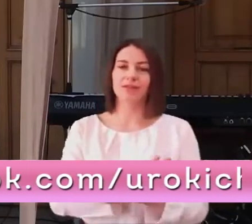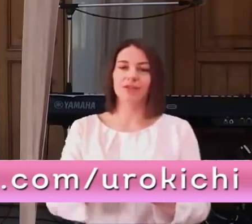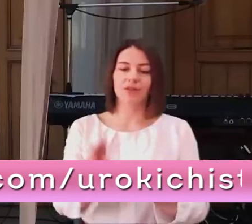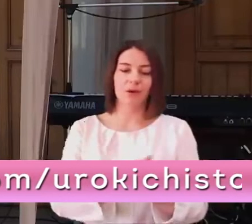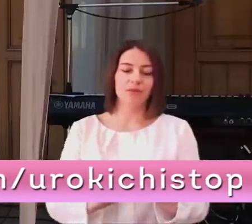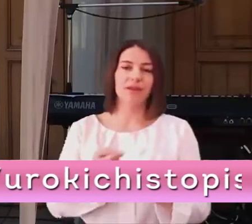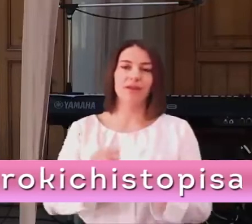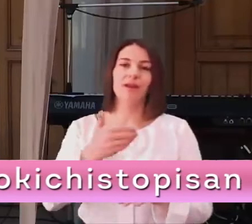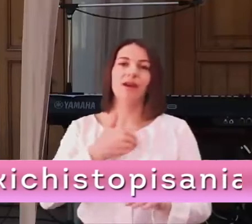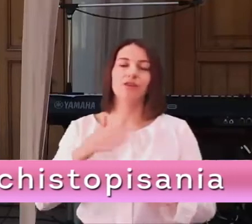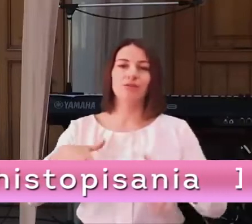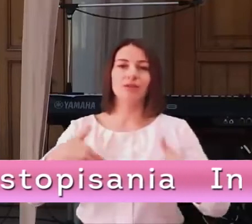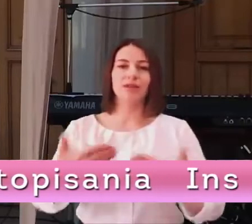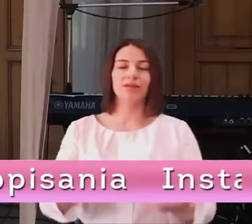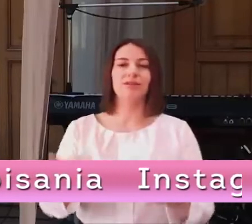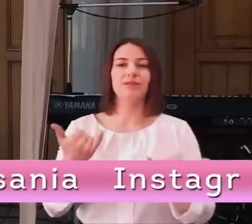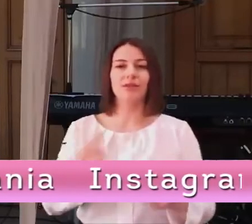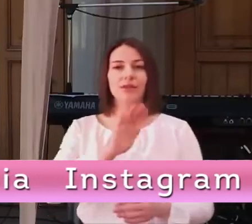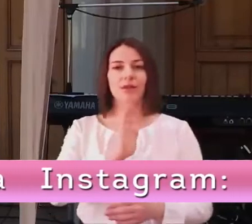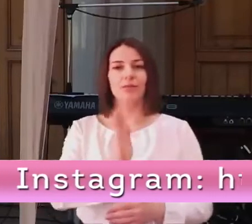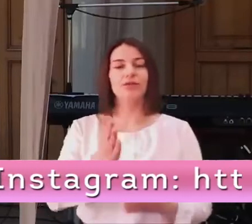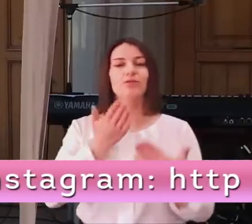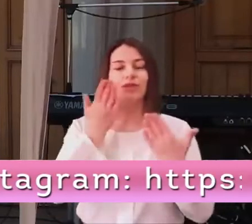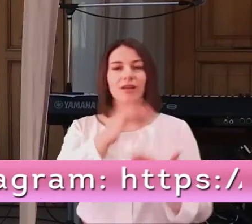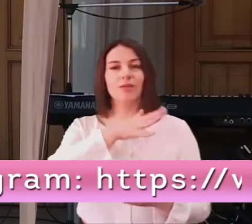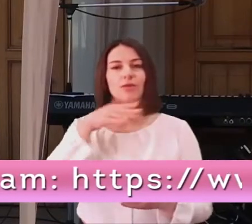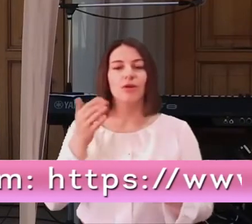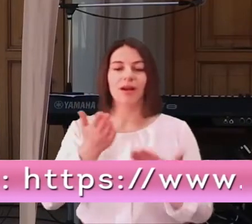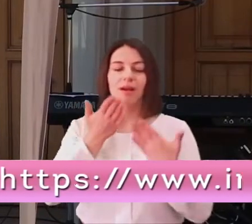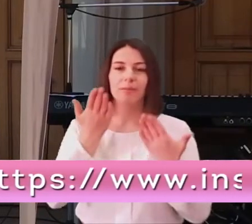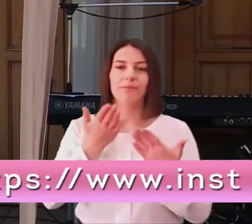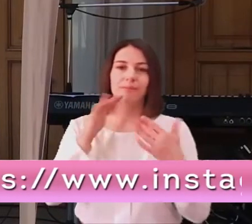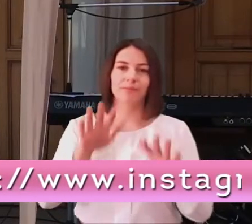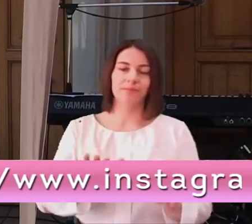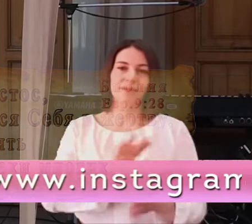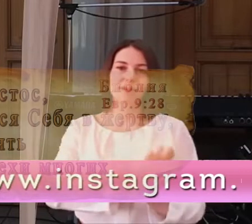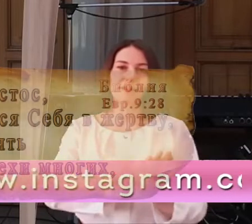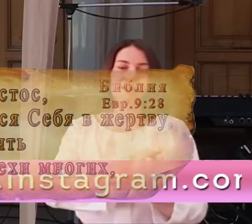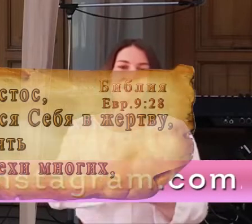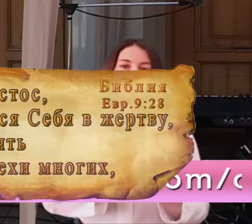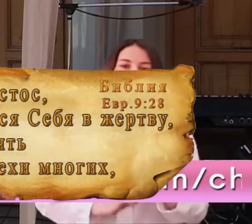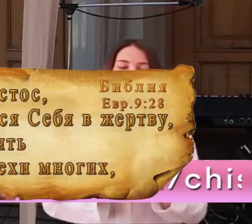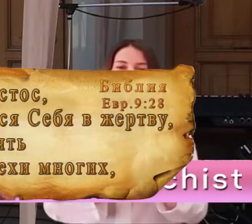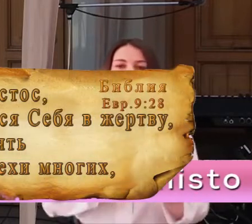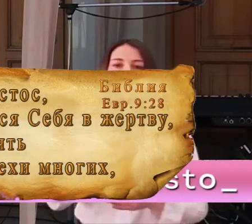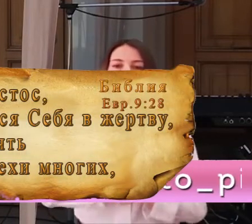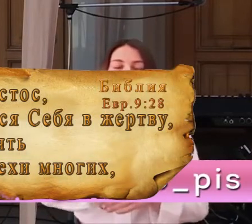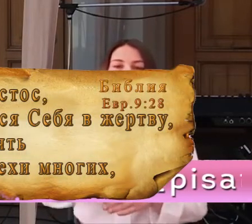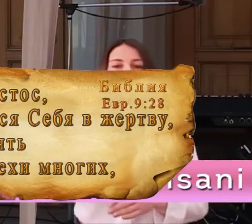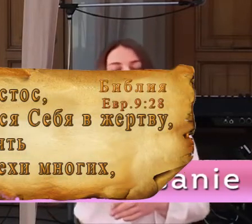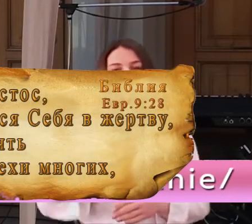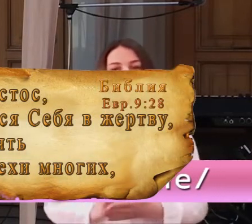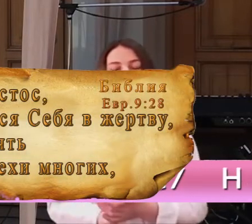предложить, сегодня мы будем читать много текстов из Библии. Послание к евреям, 9 глава, с 28 стиха. «Так и